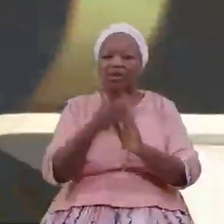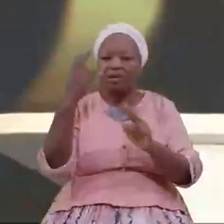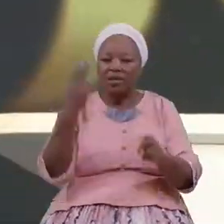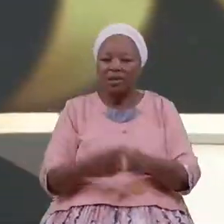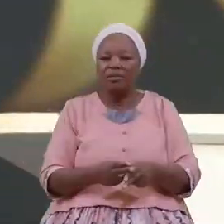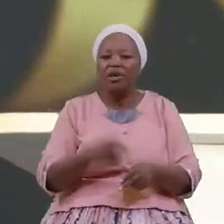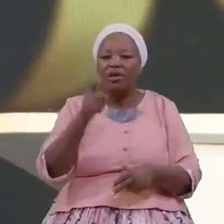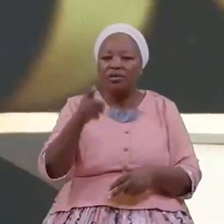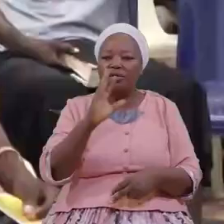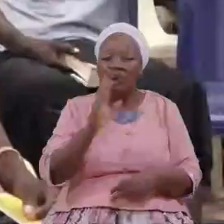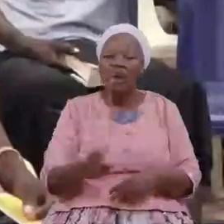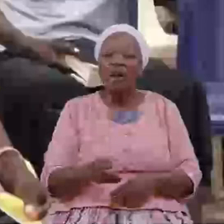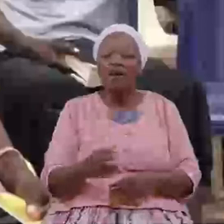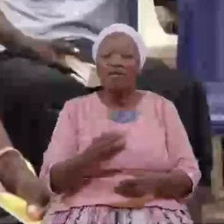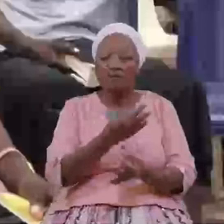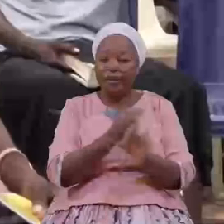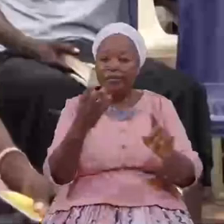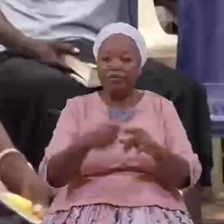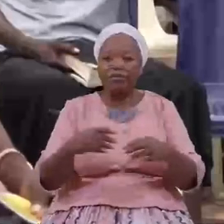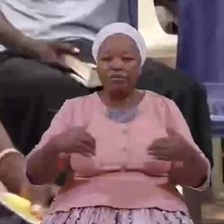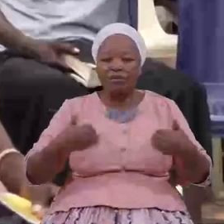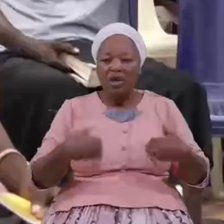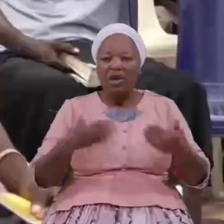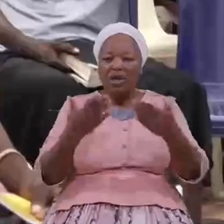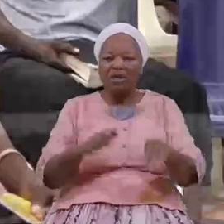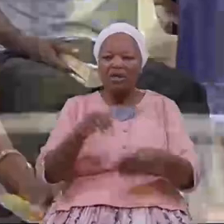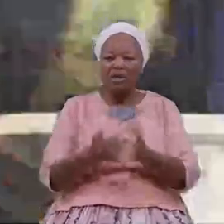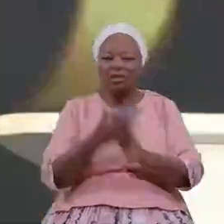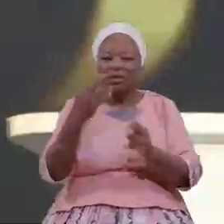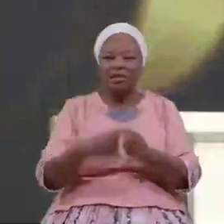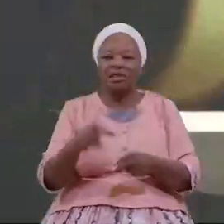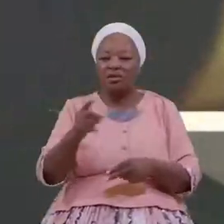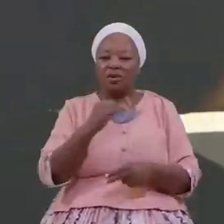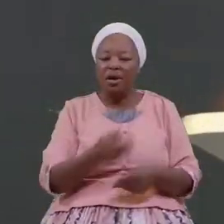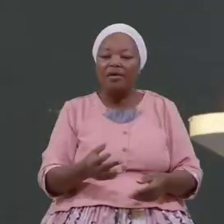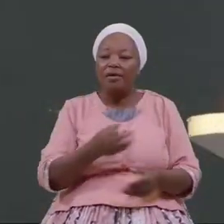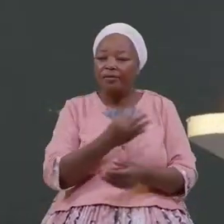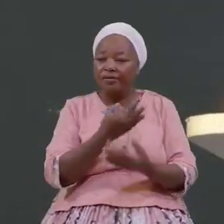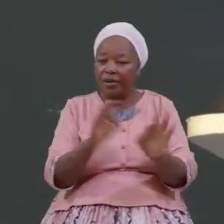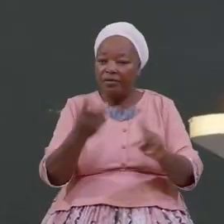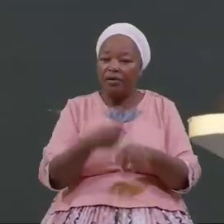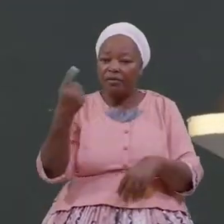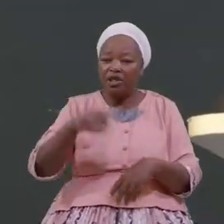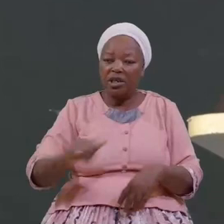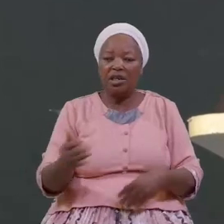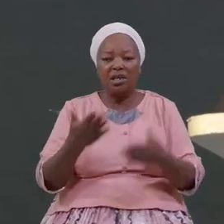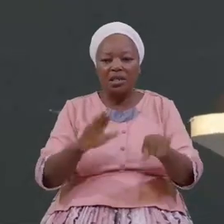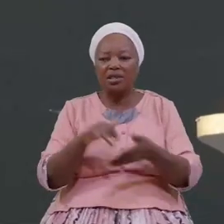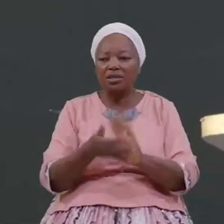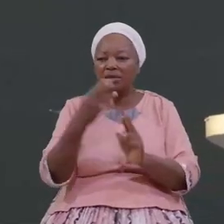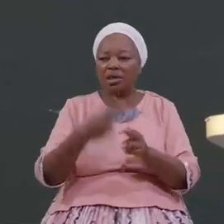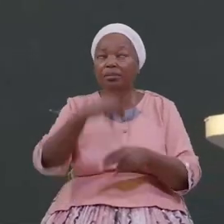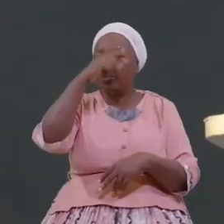êtes quitte, affranchi de la mort prématurée. Amen. Vous êtes affranchi de la mort éternelle. Amen. Parce que lui,